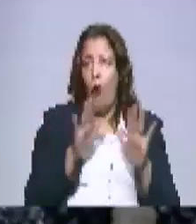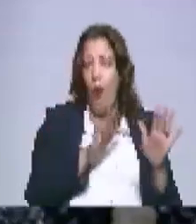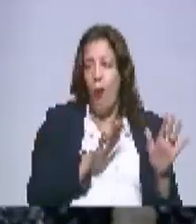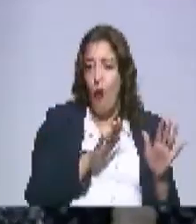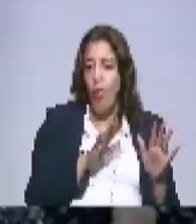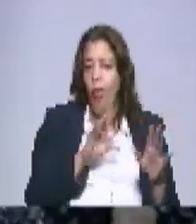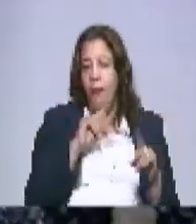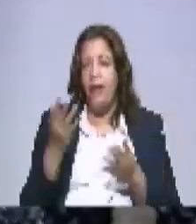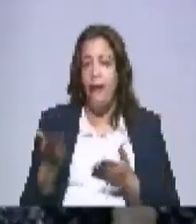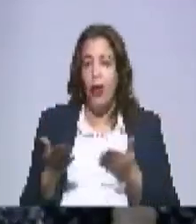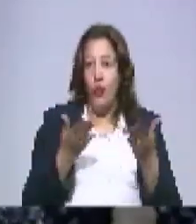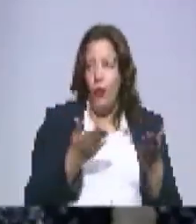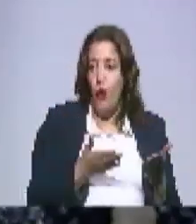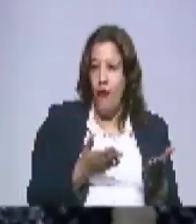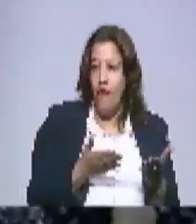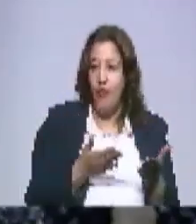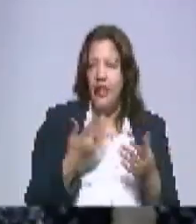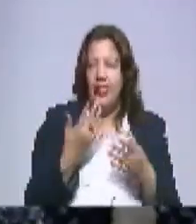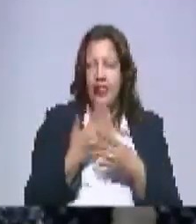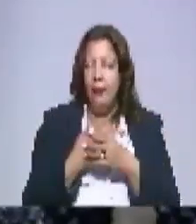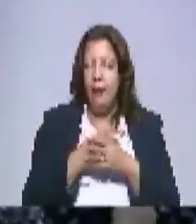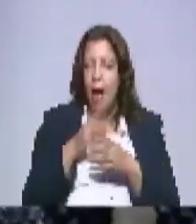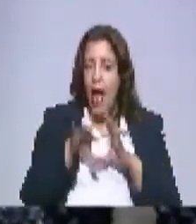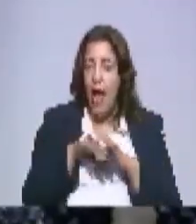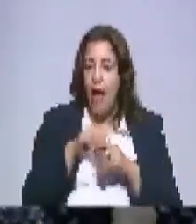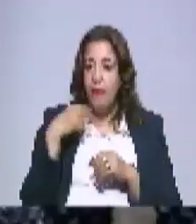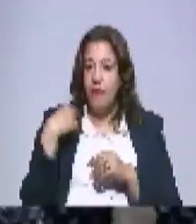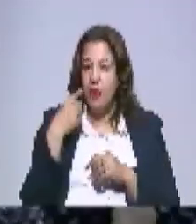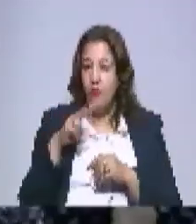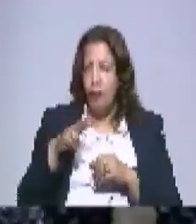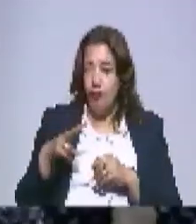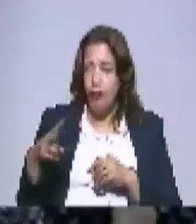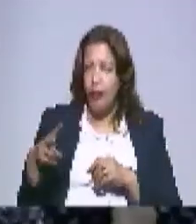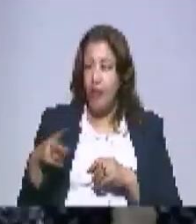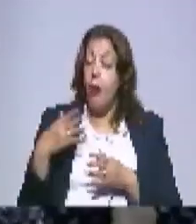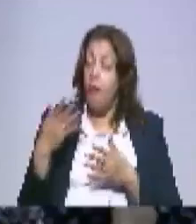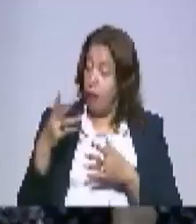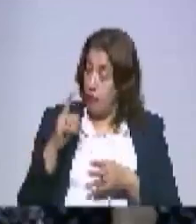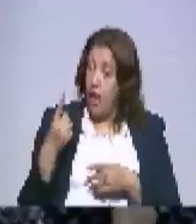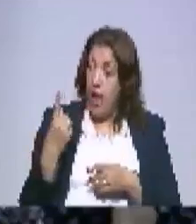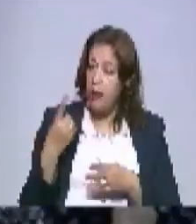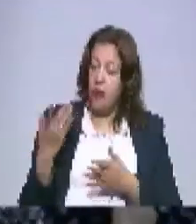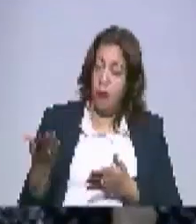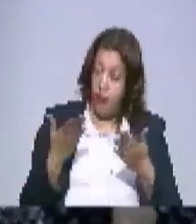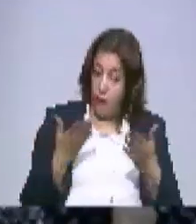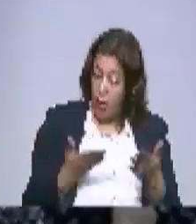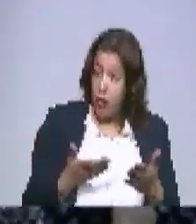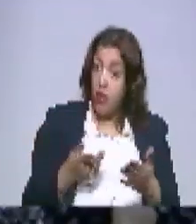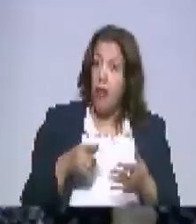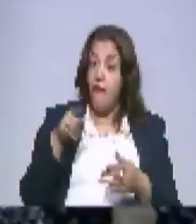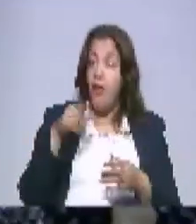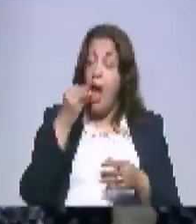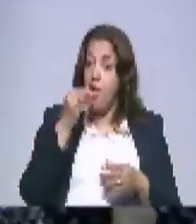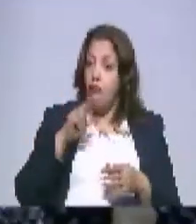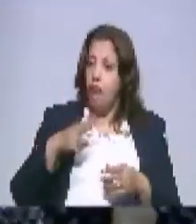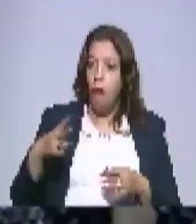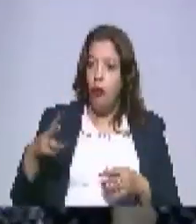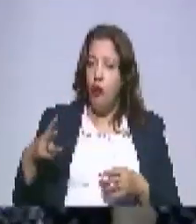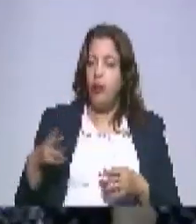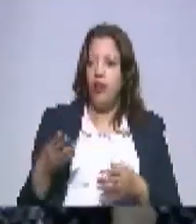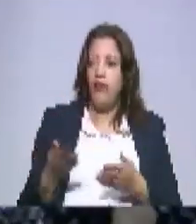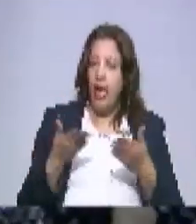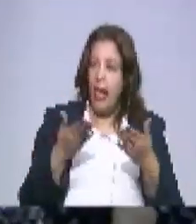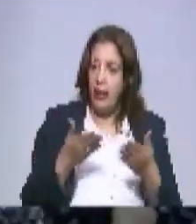عزومه مثلا ومش عارفين ايه الاصناف اللي ممكن يعملوها للناس. لا، ممكن نعزم الناس عادي وتبقى في اصناف كتير